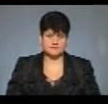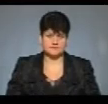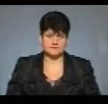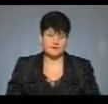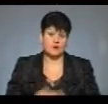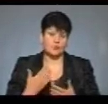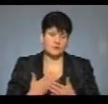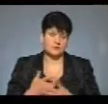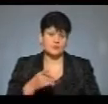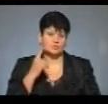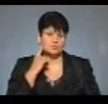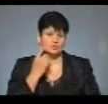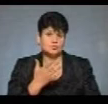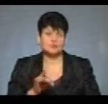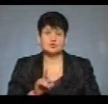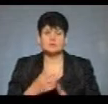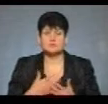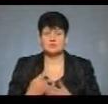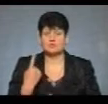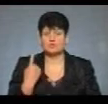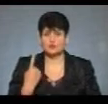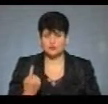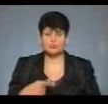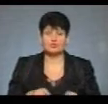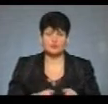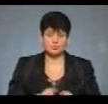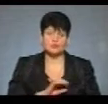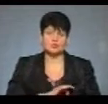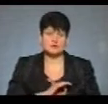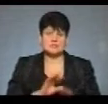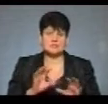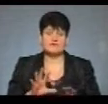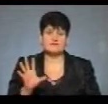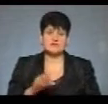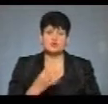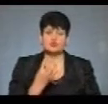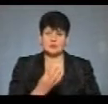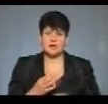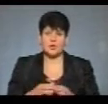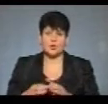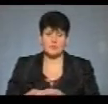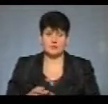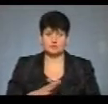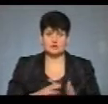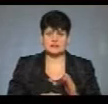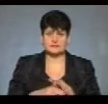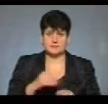Ну, власне, ми почули, що приблизно в одному і тому ж юридичному статусі всі 4 громади йшли на вибори, тому